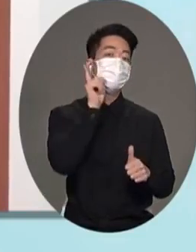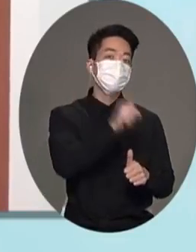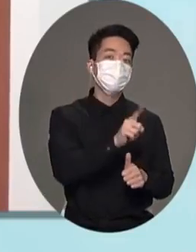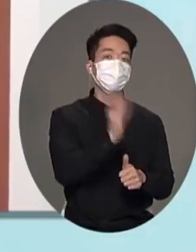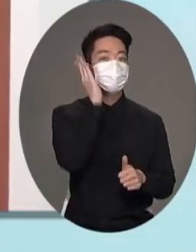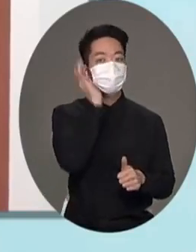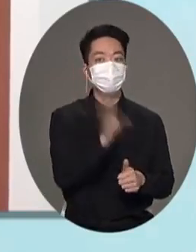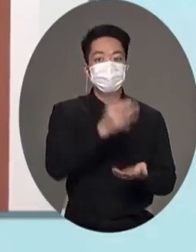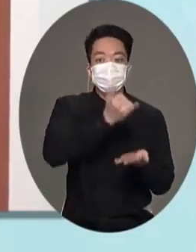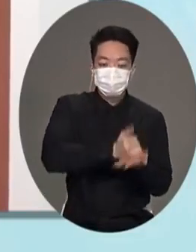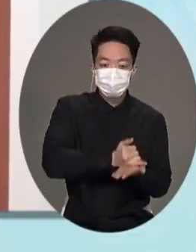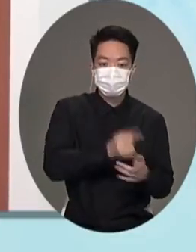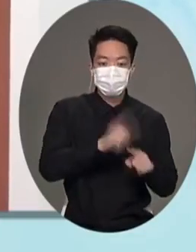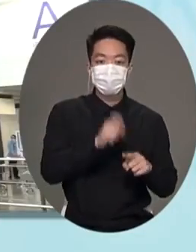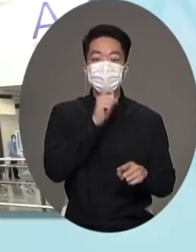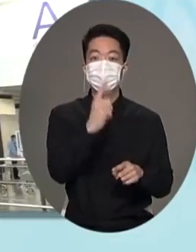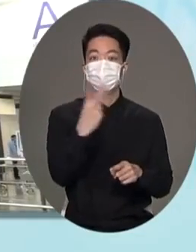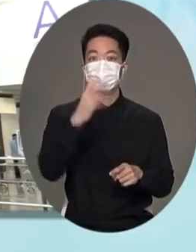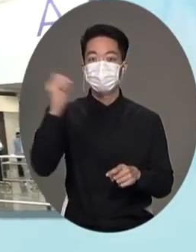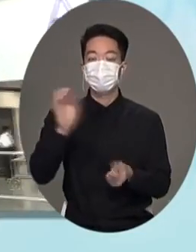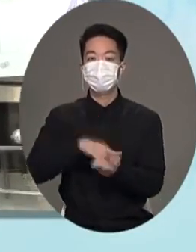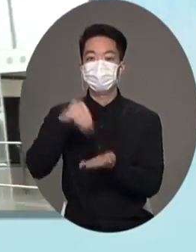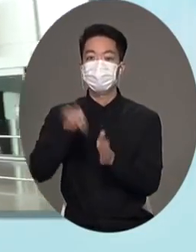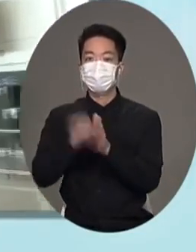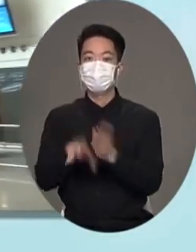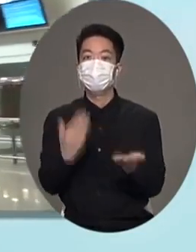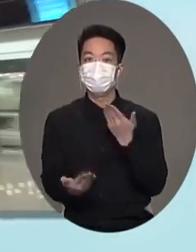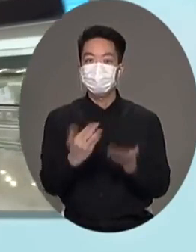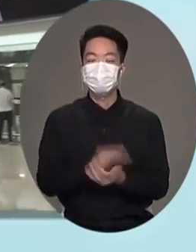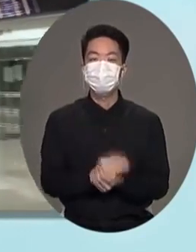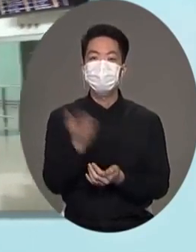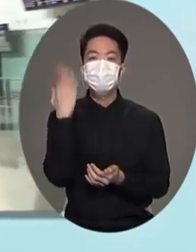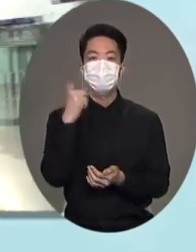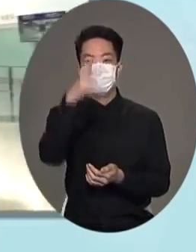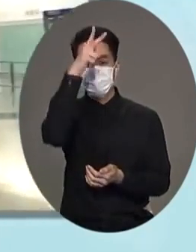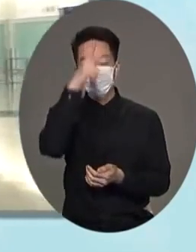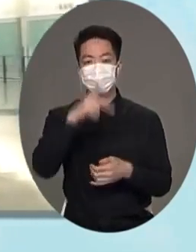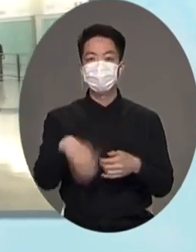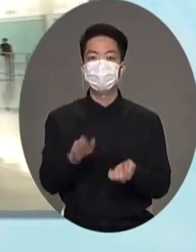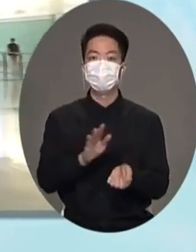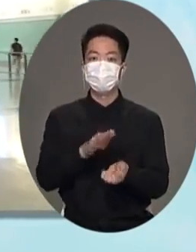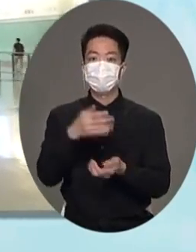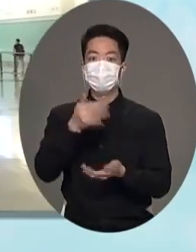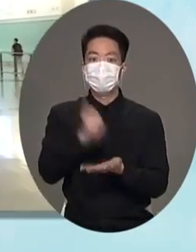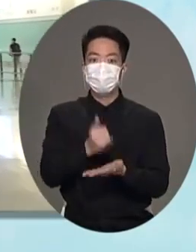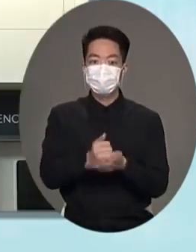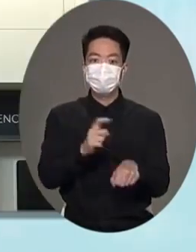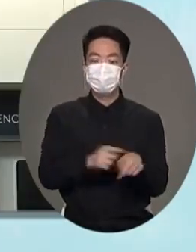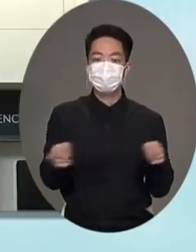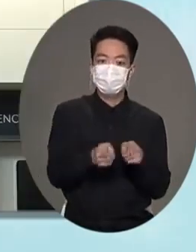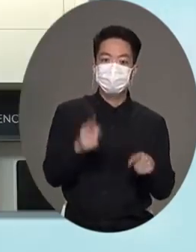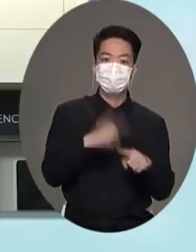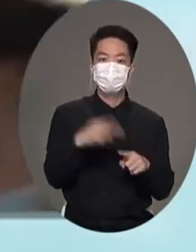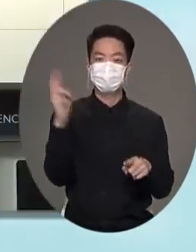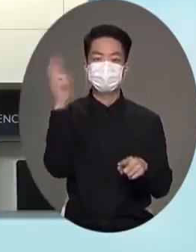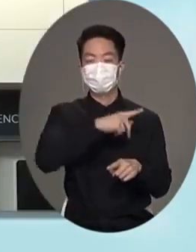店檢疫呢， 你會 miss 了 12%。 咁政府早前縮短檢疫期係咪錯判形勢呢？許樹昌就話，專家